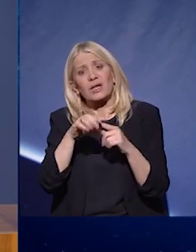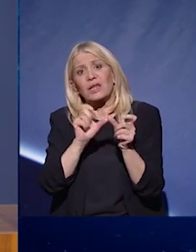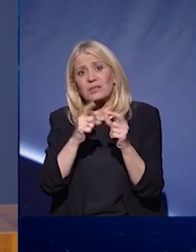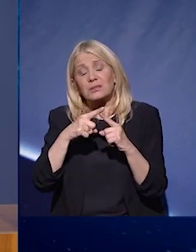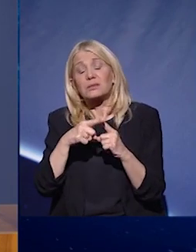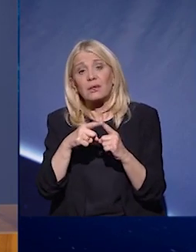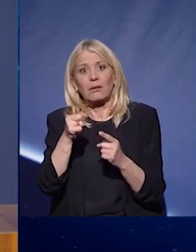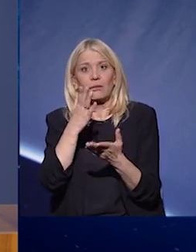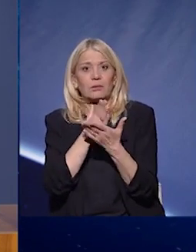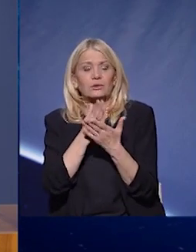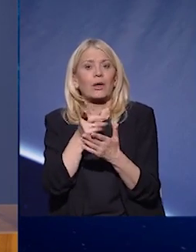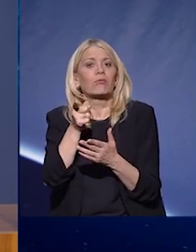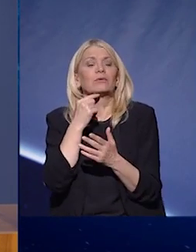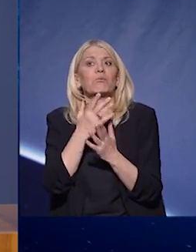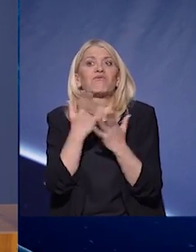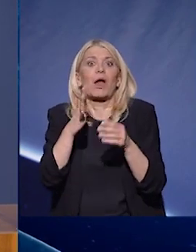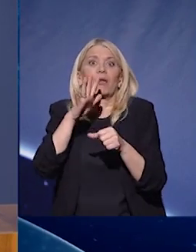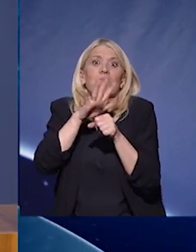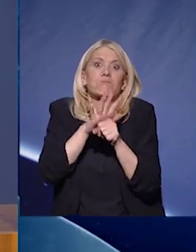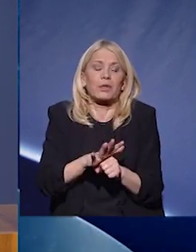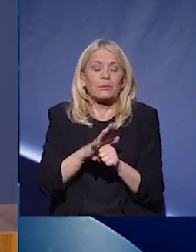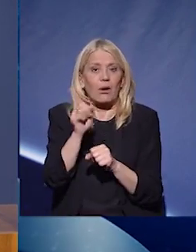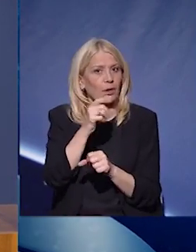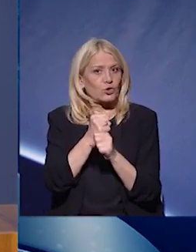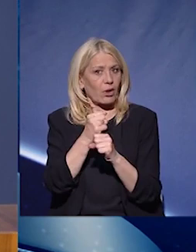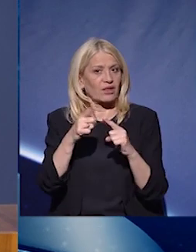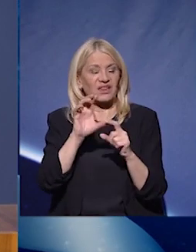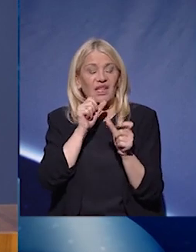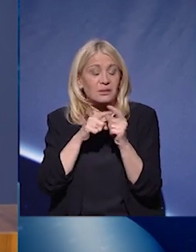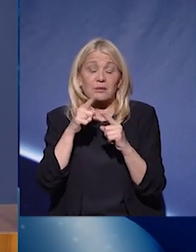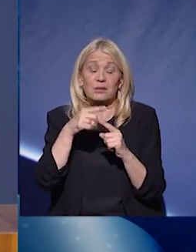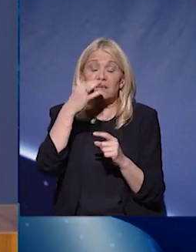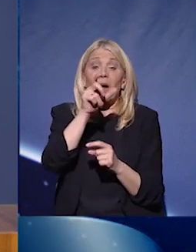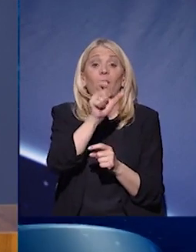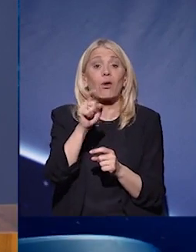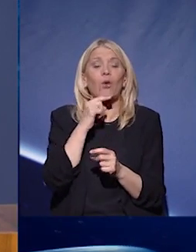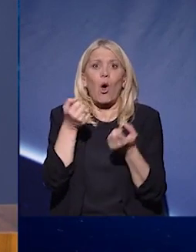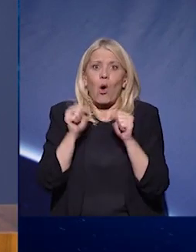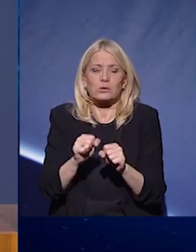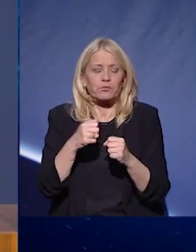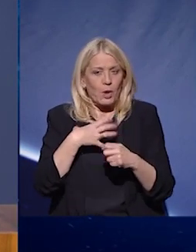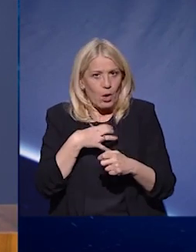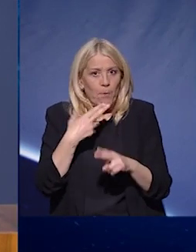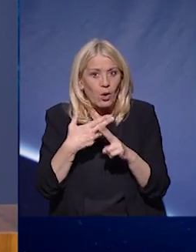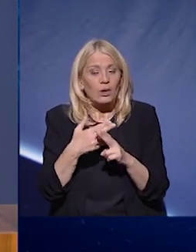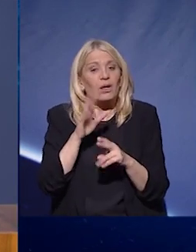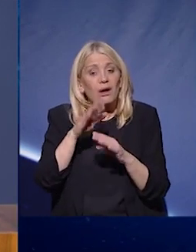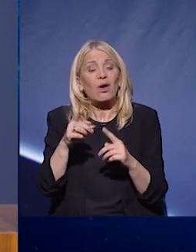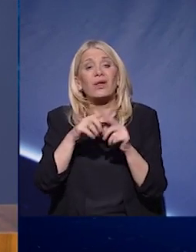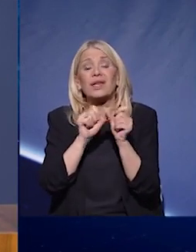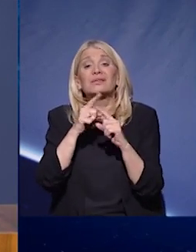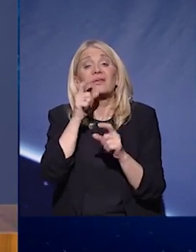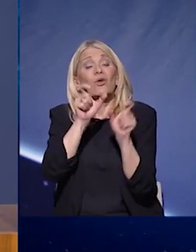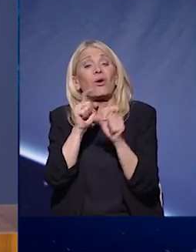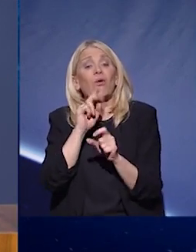testiraju, pa je čak pod tim velikim pritiskom nisu testirani samo oni sa ozbiljnijom kliničkom slikom, nego su testirani i